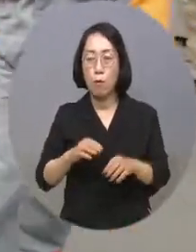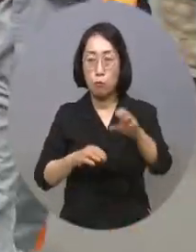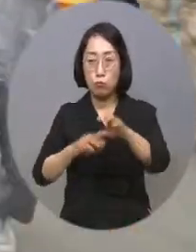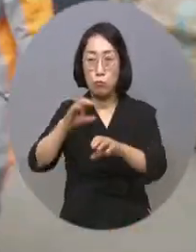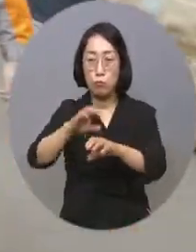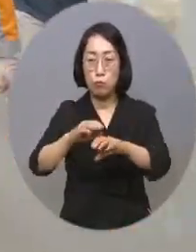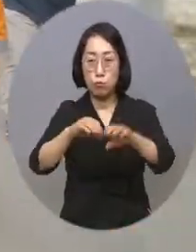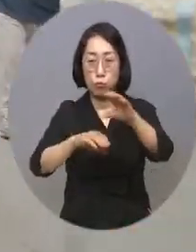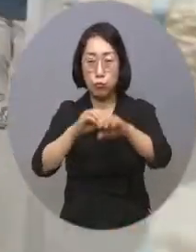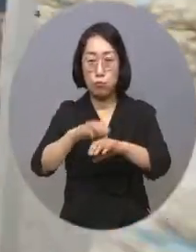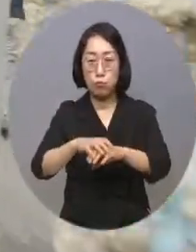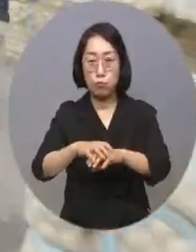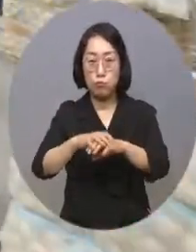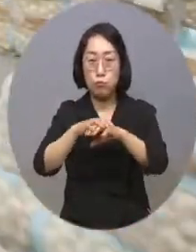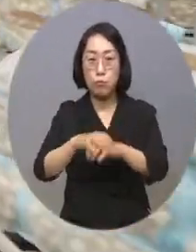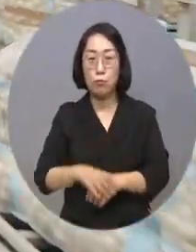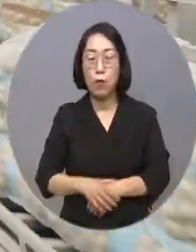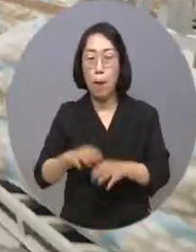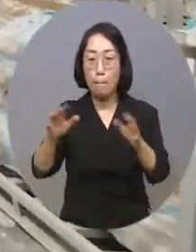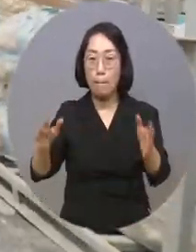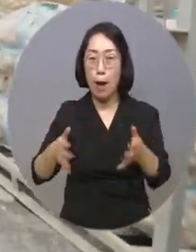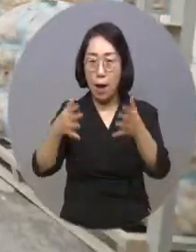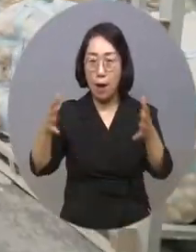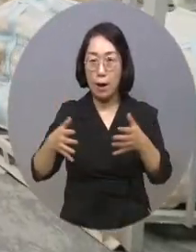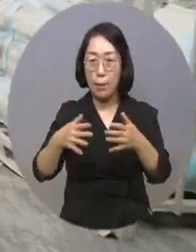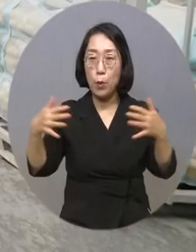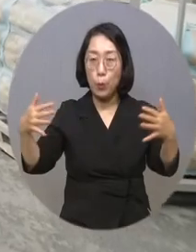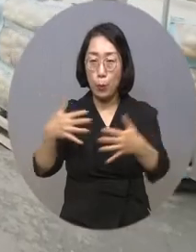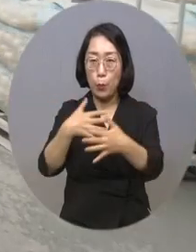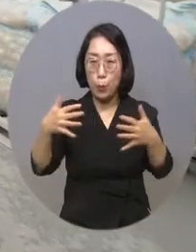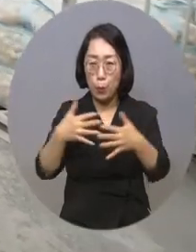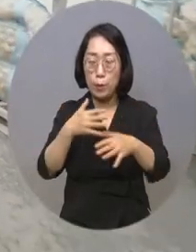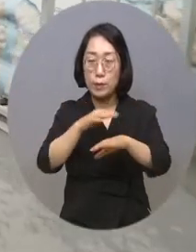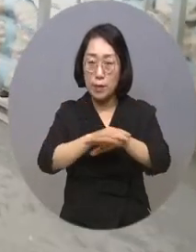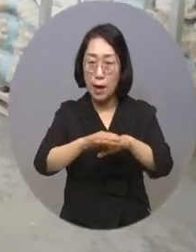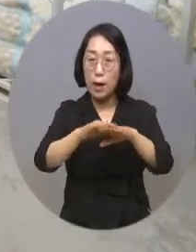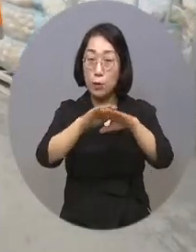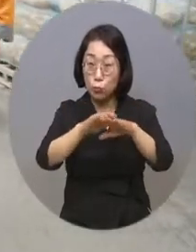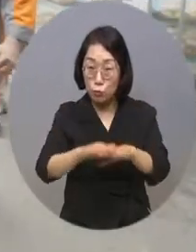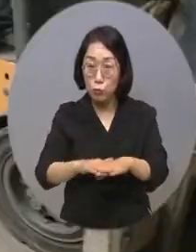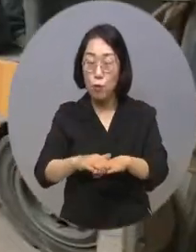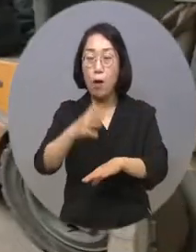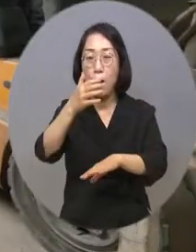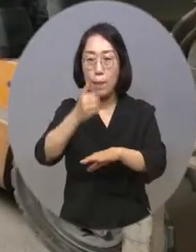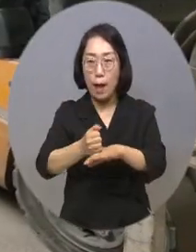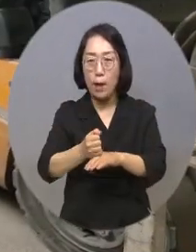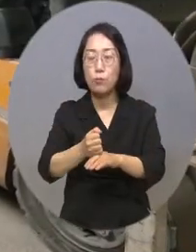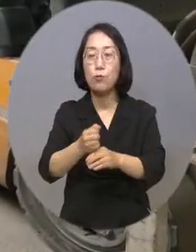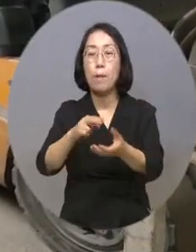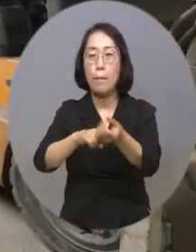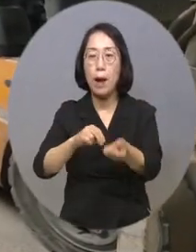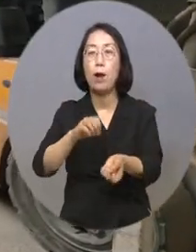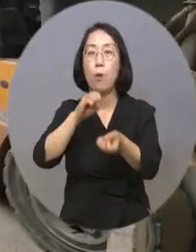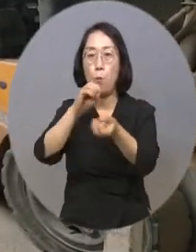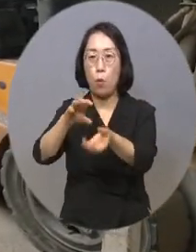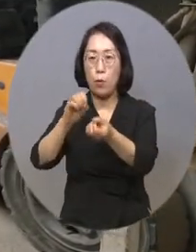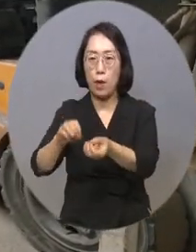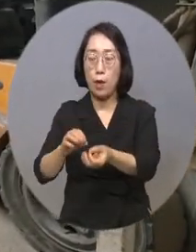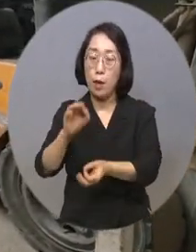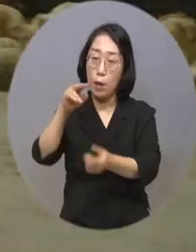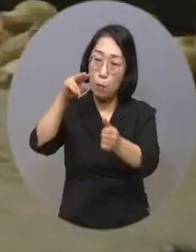들어가서 이제 바람을 일어서 충분히 잘 보관을 하고 있다가 출고를 시킵니다. 유관선별로 해서 안 좋은 건